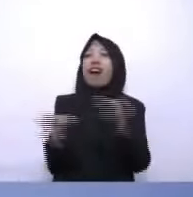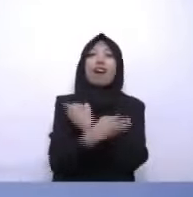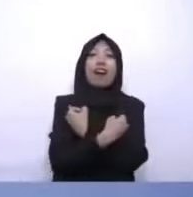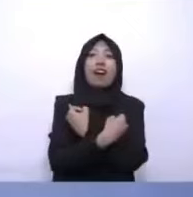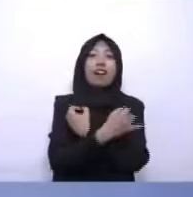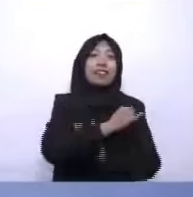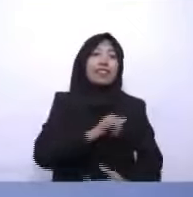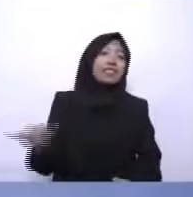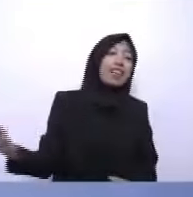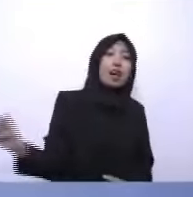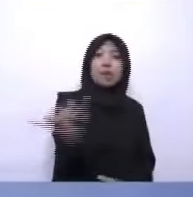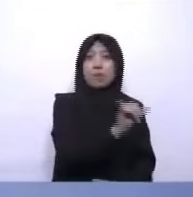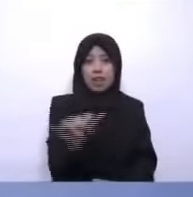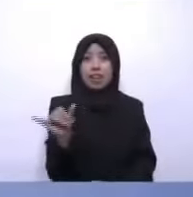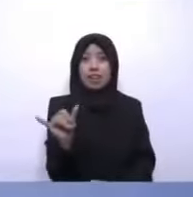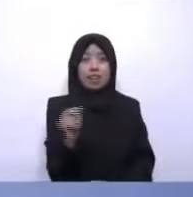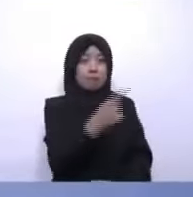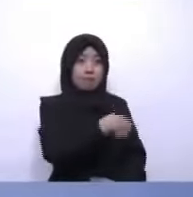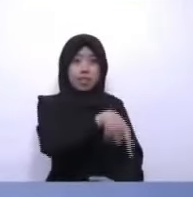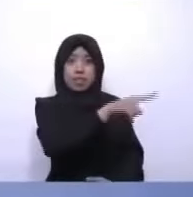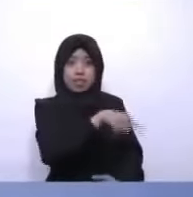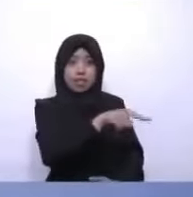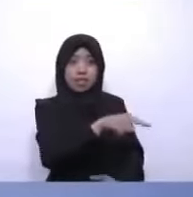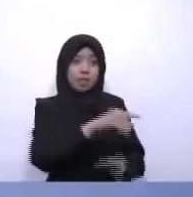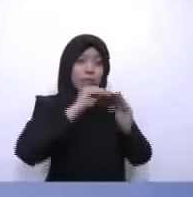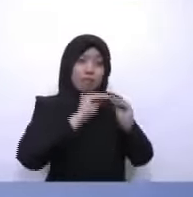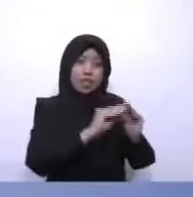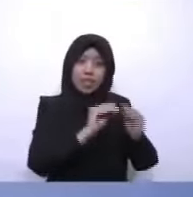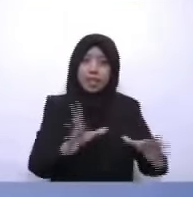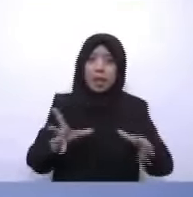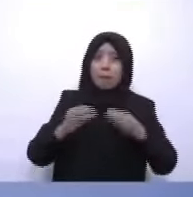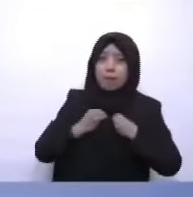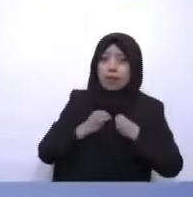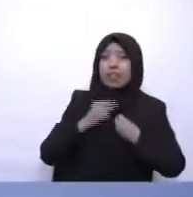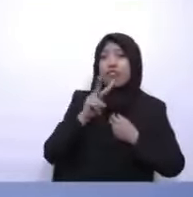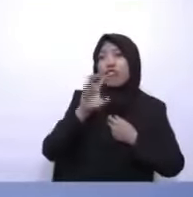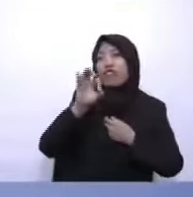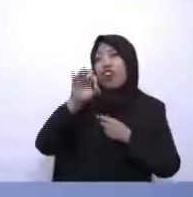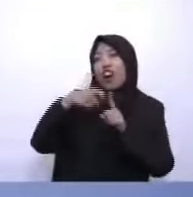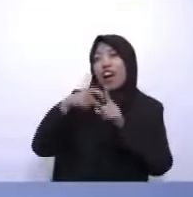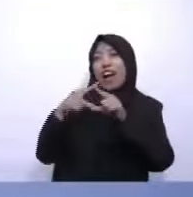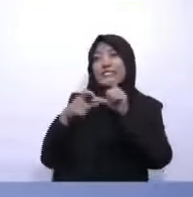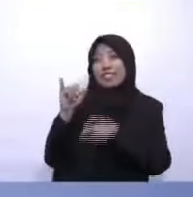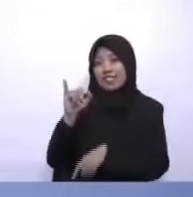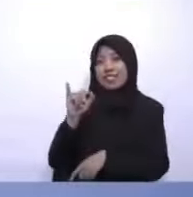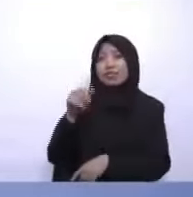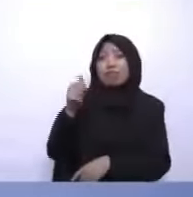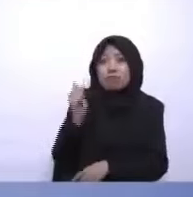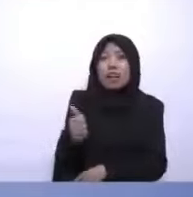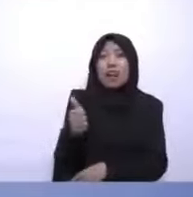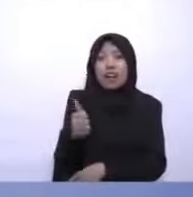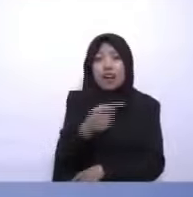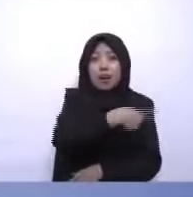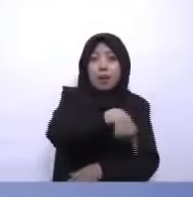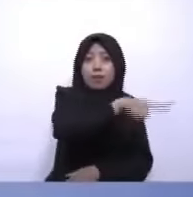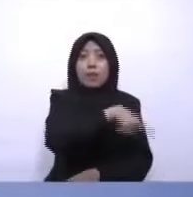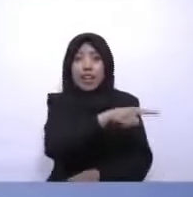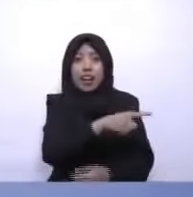sama. Bisa mendapatkan pendidikan vokasi sehingga mereka bisa